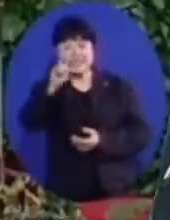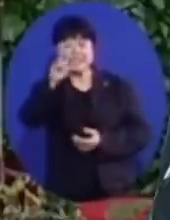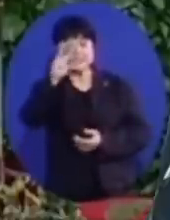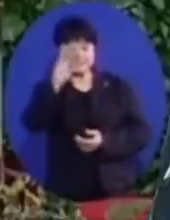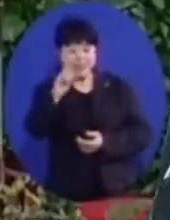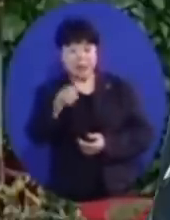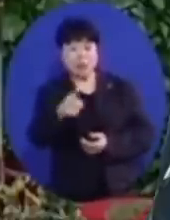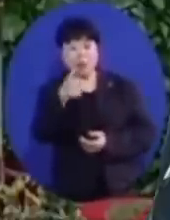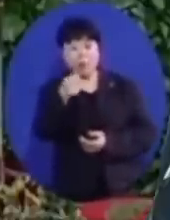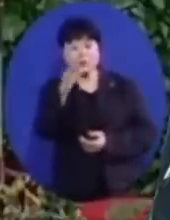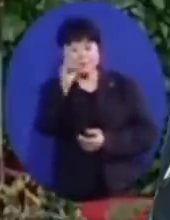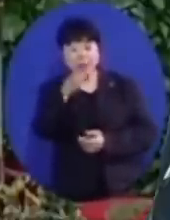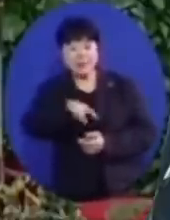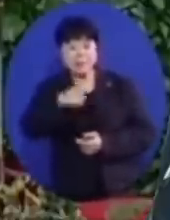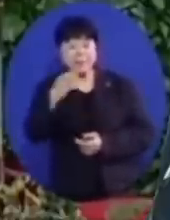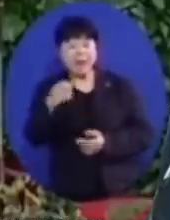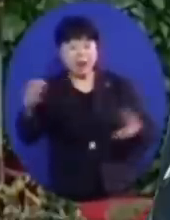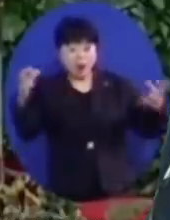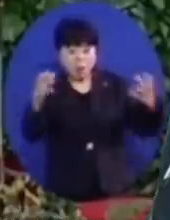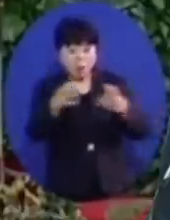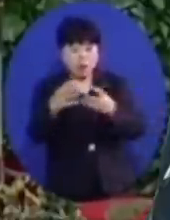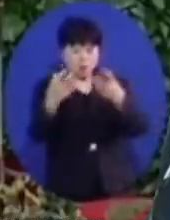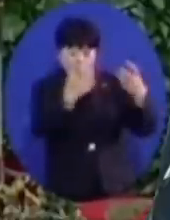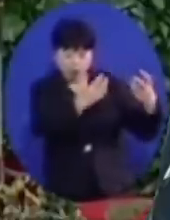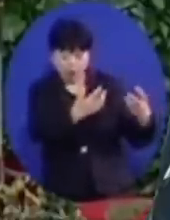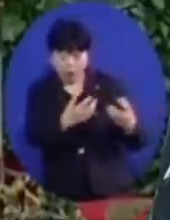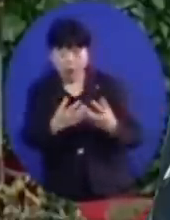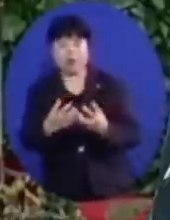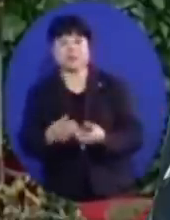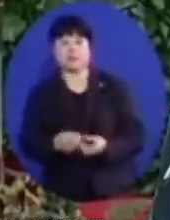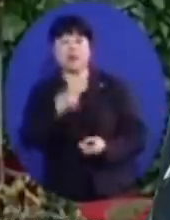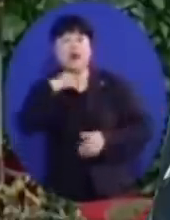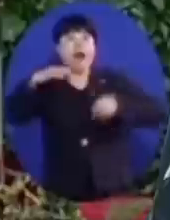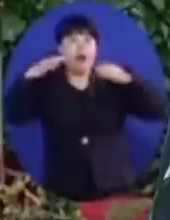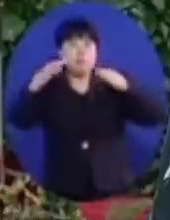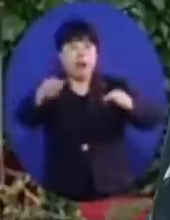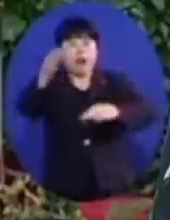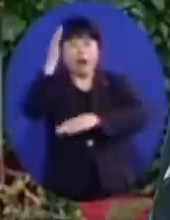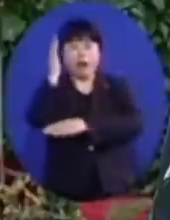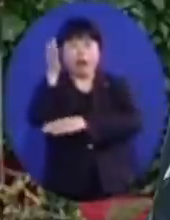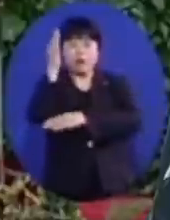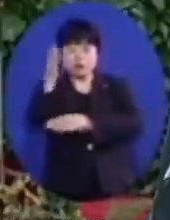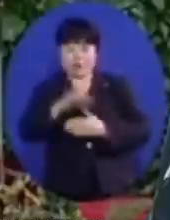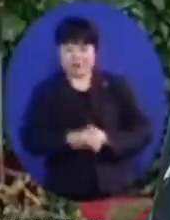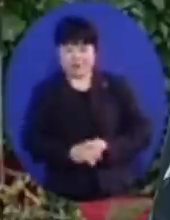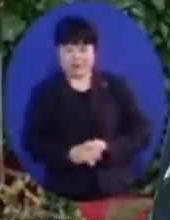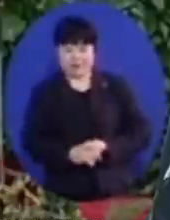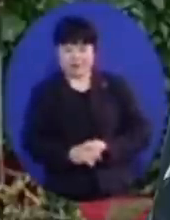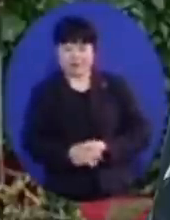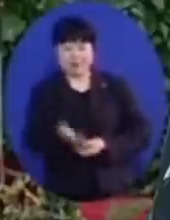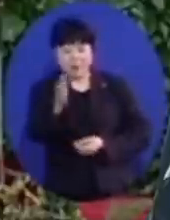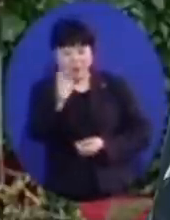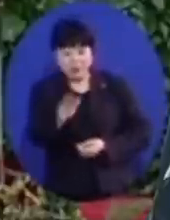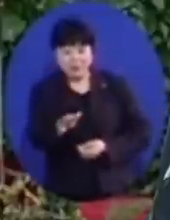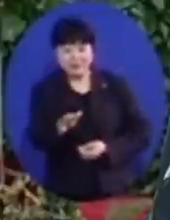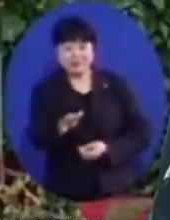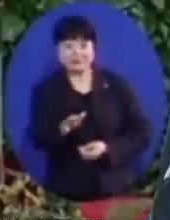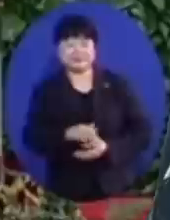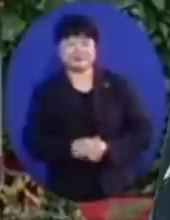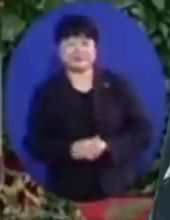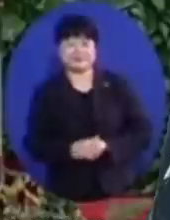20만명 50만명 100만 명이 모여 있으면 내 있는 대로 고함을 쳐야 되는 것입니다 그러면